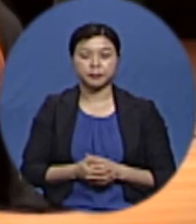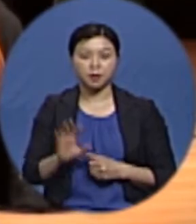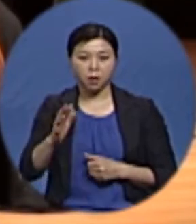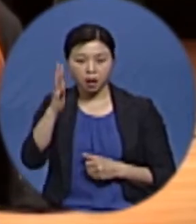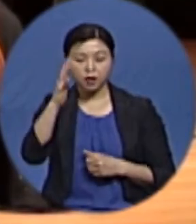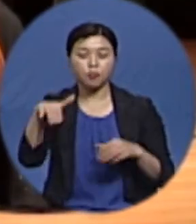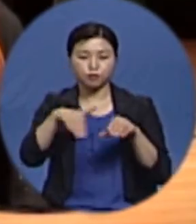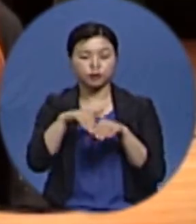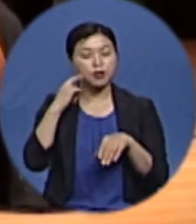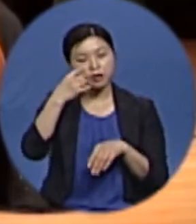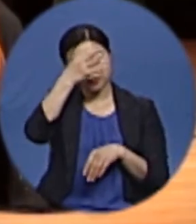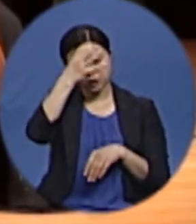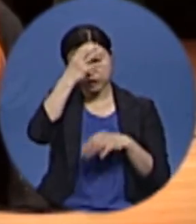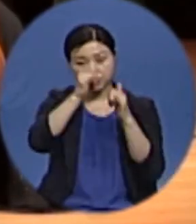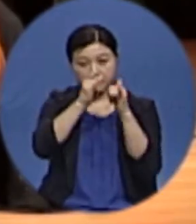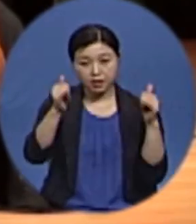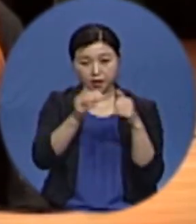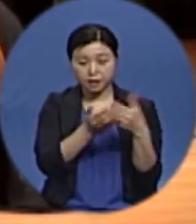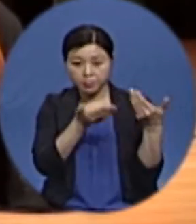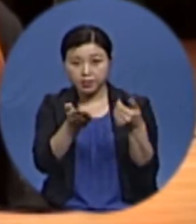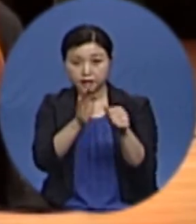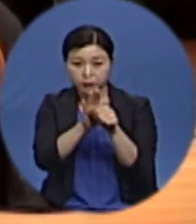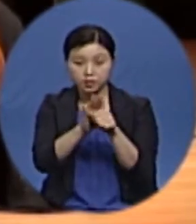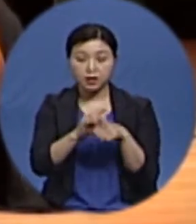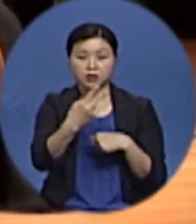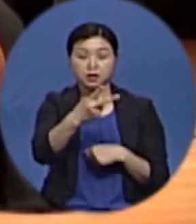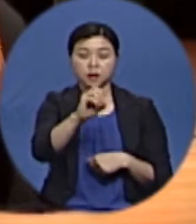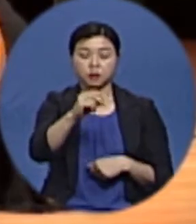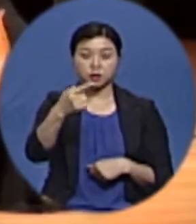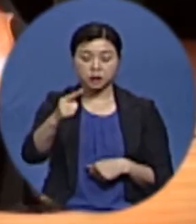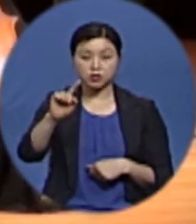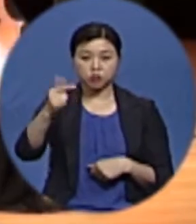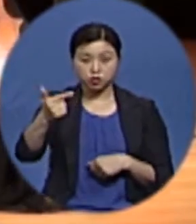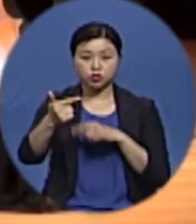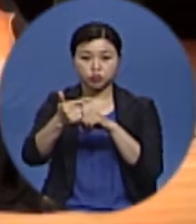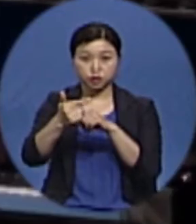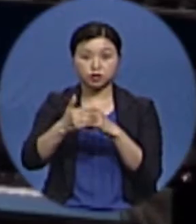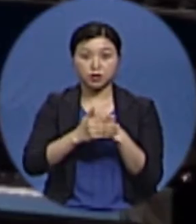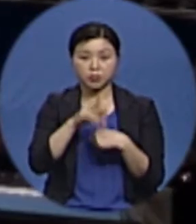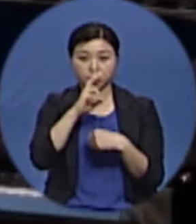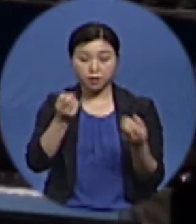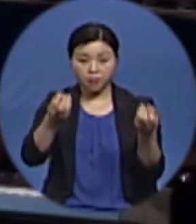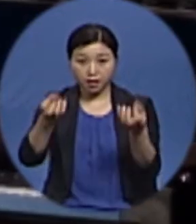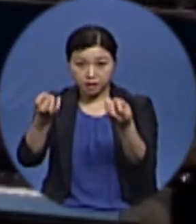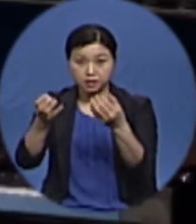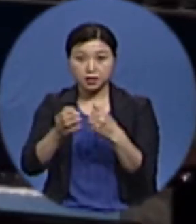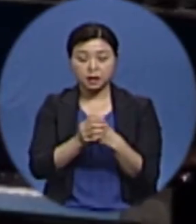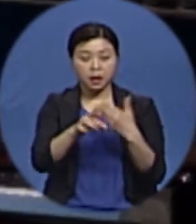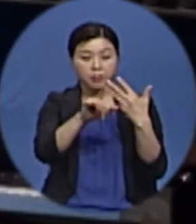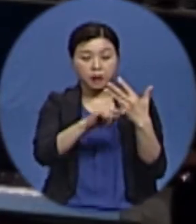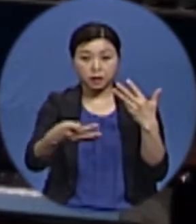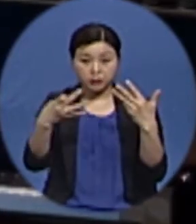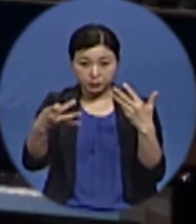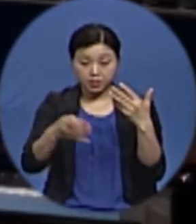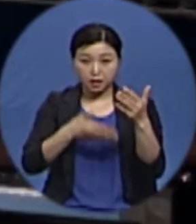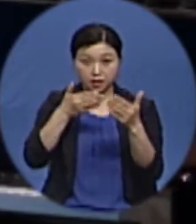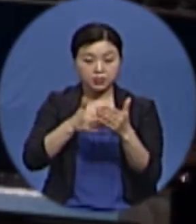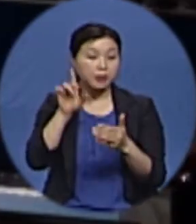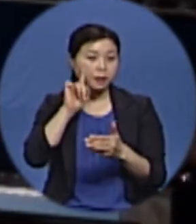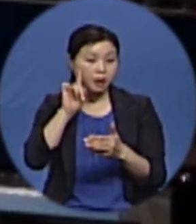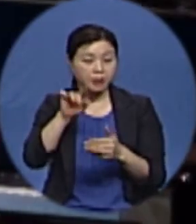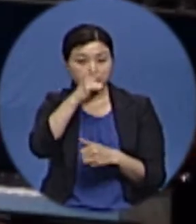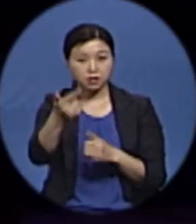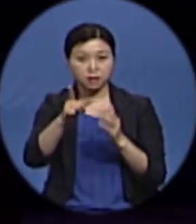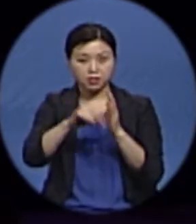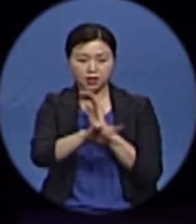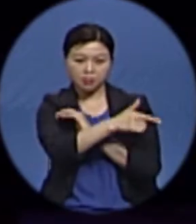문화예술인들의 재능 기부로 2016 평창 스페셜 뮤직 아트 페스티벌은 14일까지 매일 저녁마다 새로운